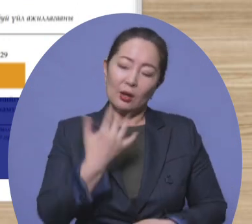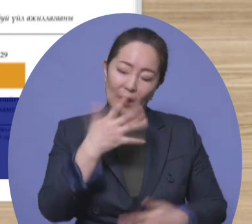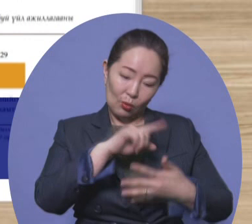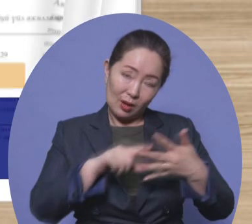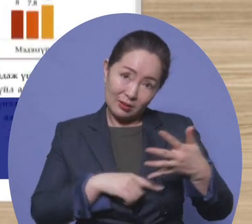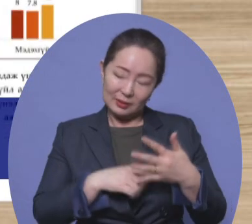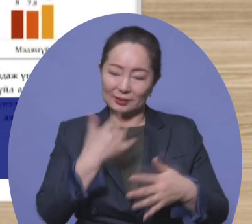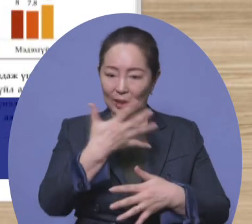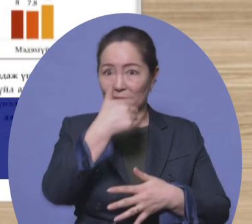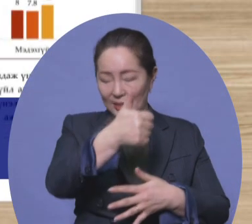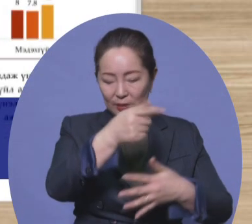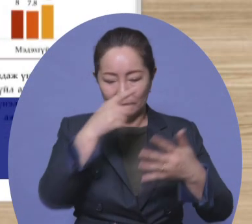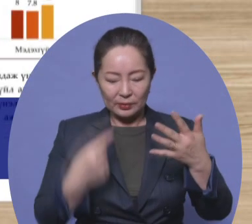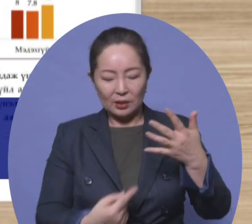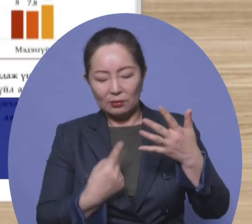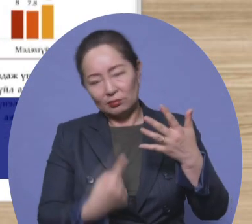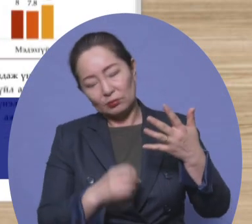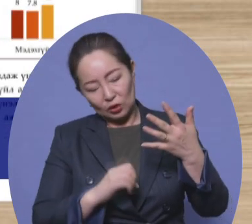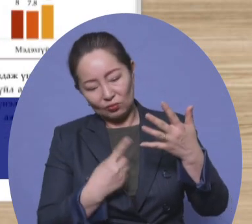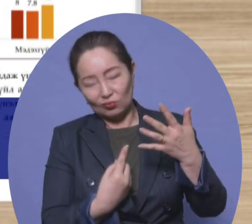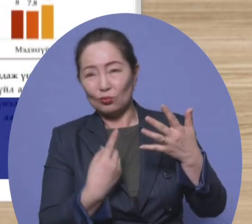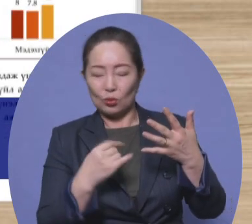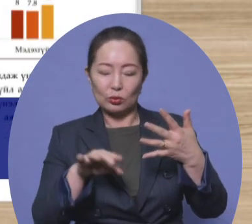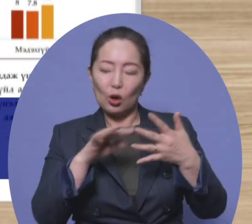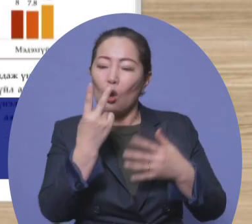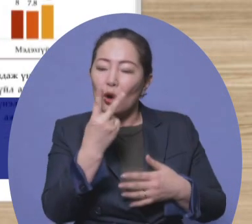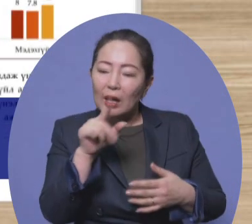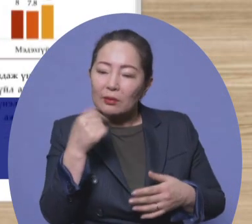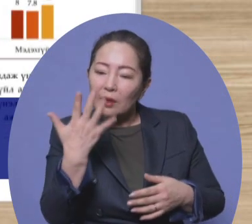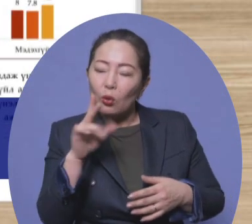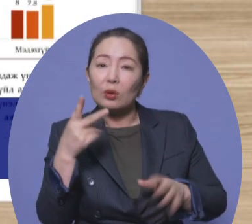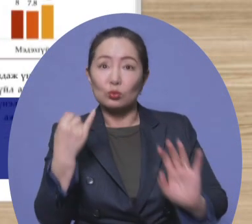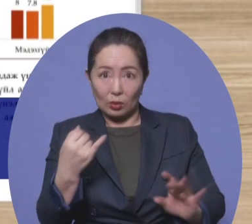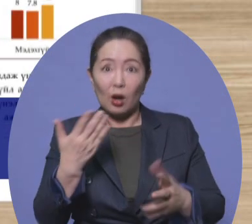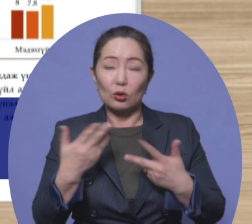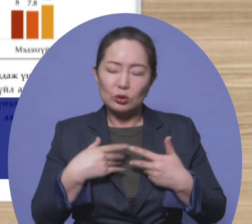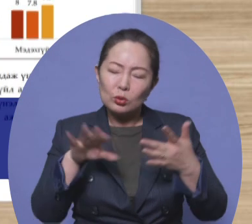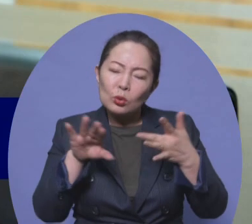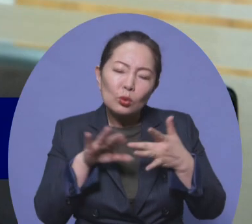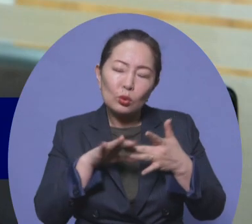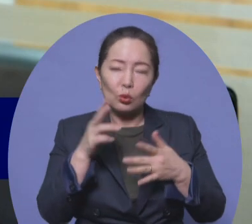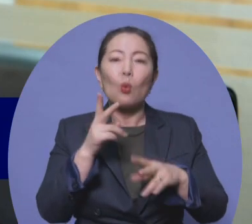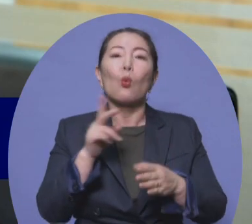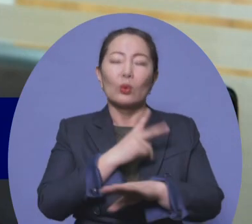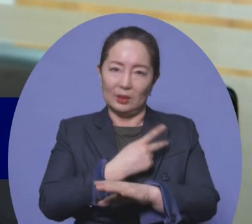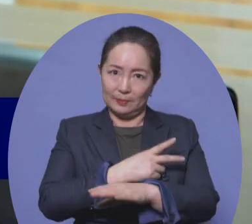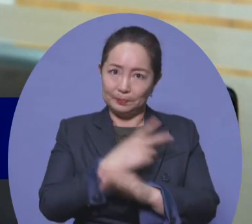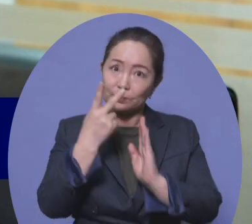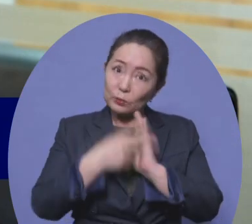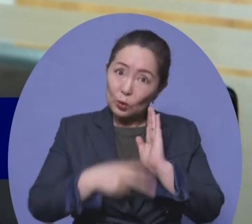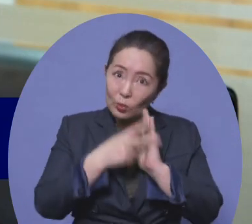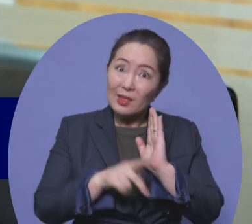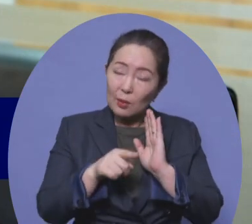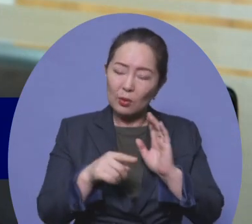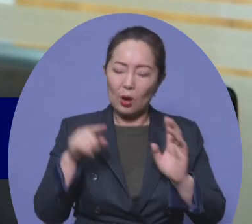мал. 5-ыг сайн гэж үзэхэд 2.5 гэж дундаж гэсэн үг байна. Тэгэхээр энэ дундаж үнэлгээтэй байгаа гэдэг нь